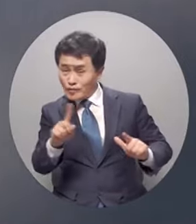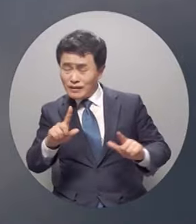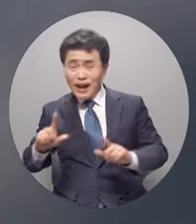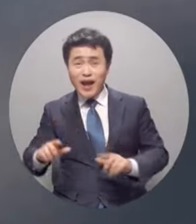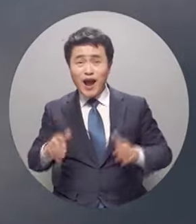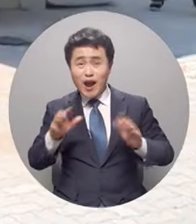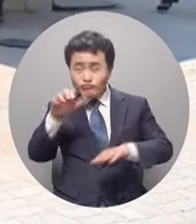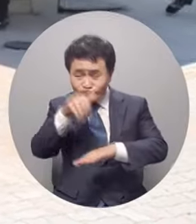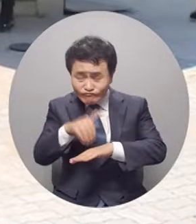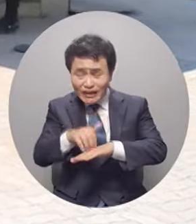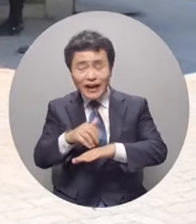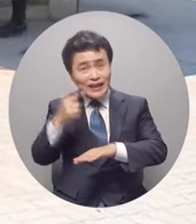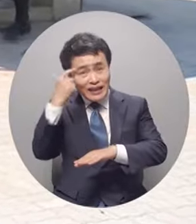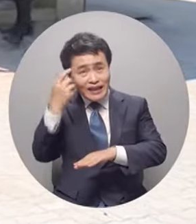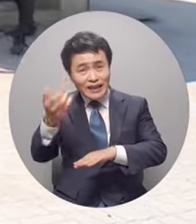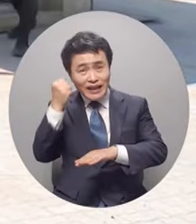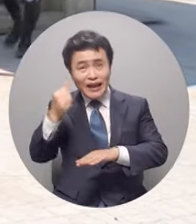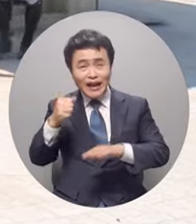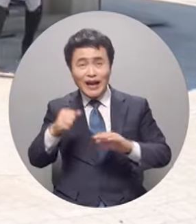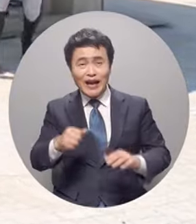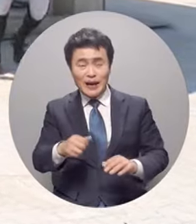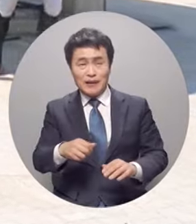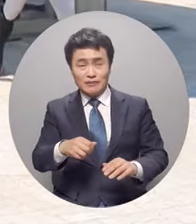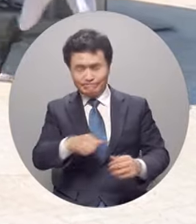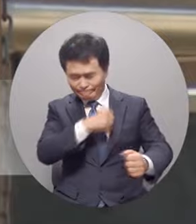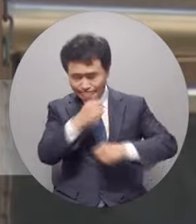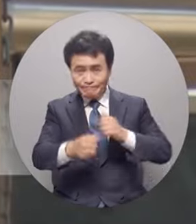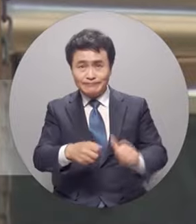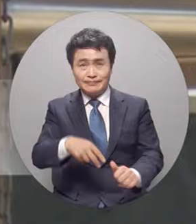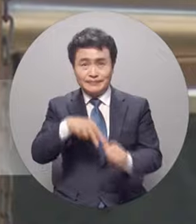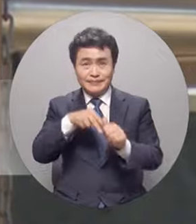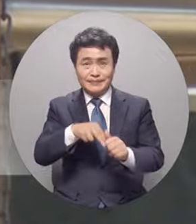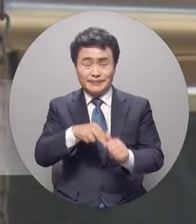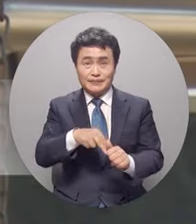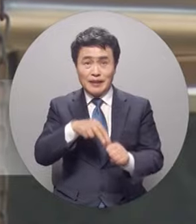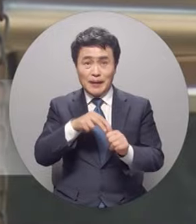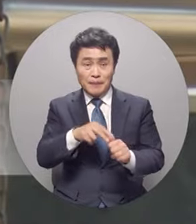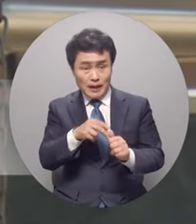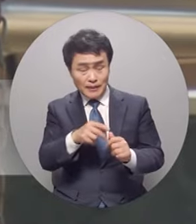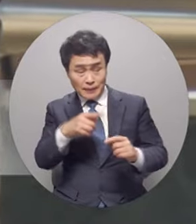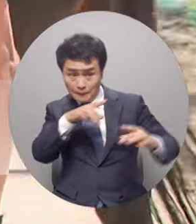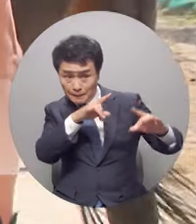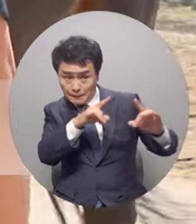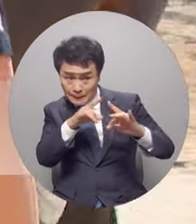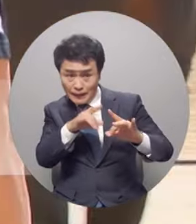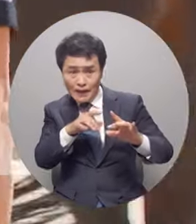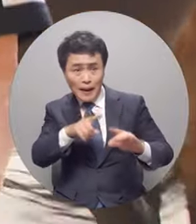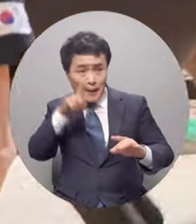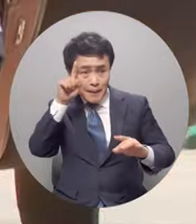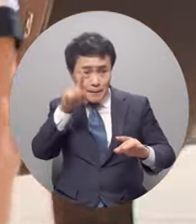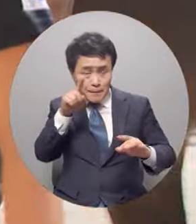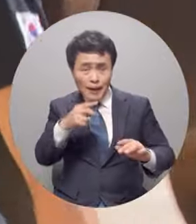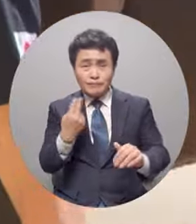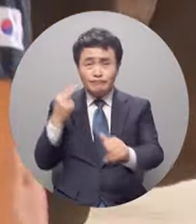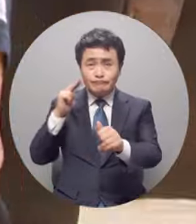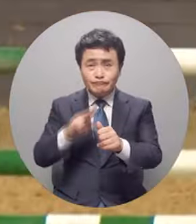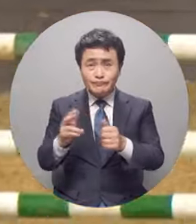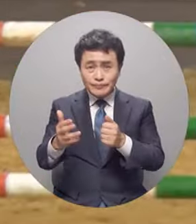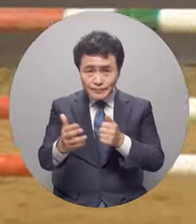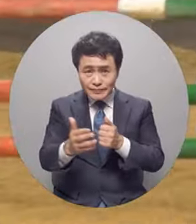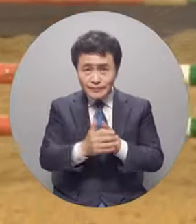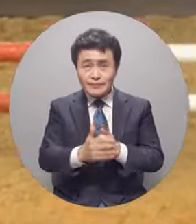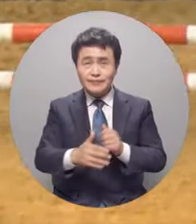있어서. 무작위로 말을 배정받는 승마. 말과 교감하는 작업은 매일매일 도전이지만.